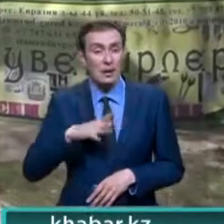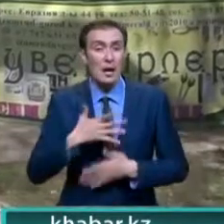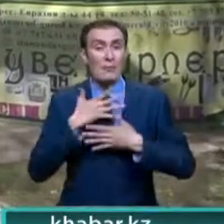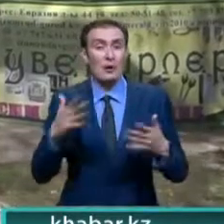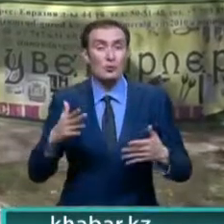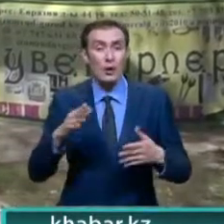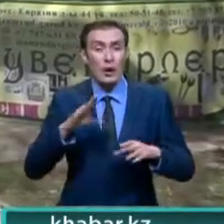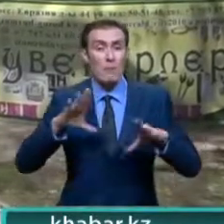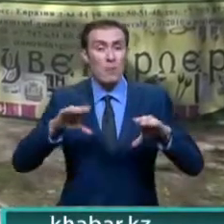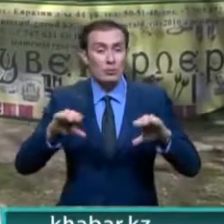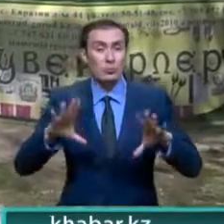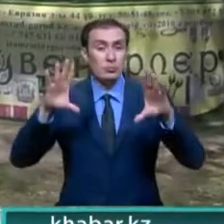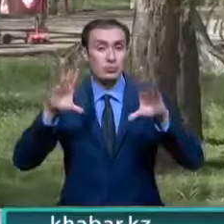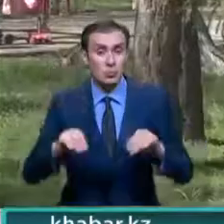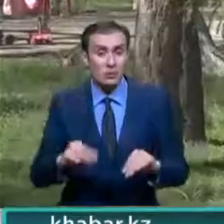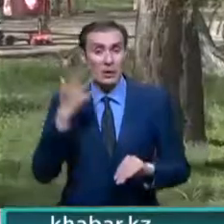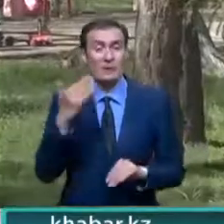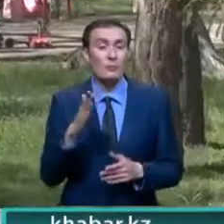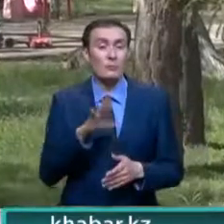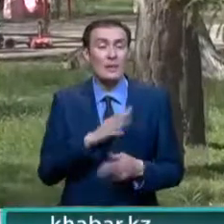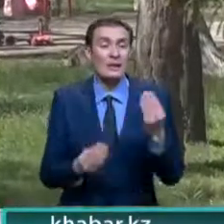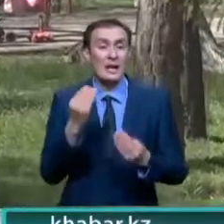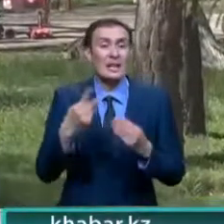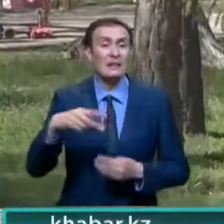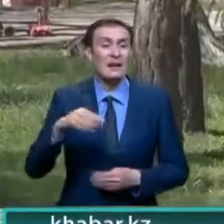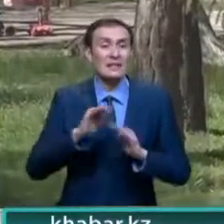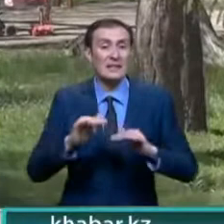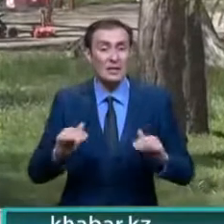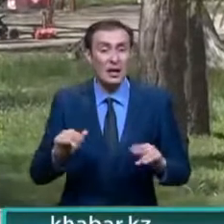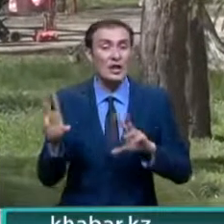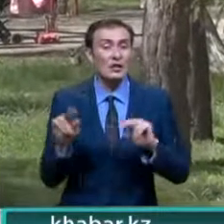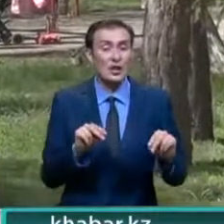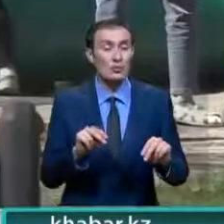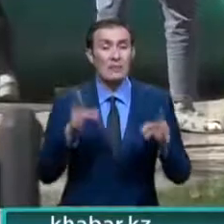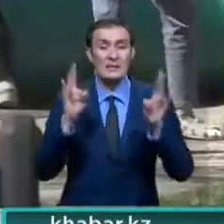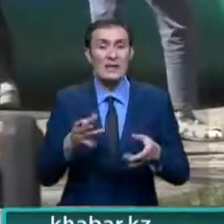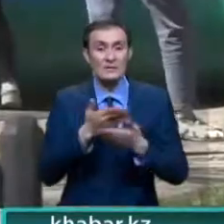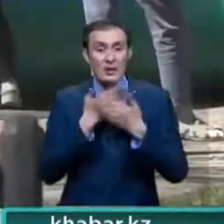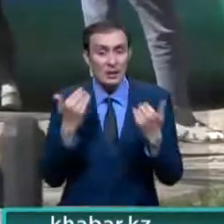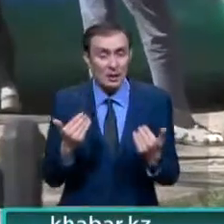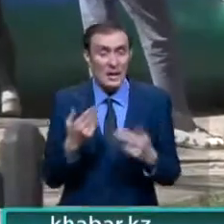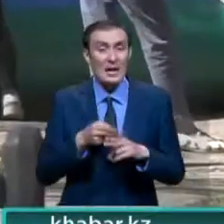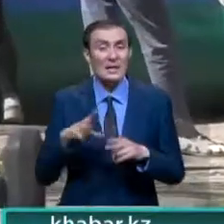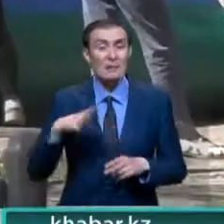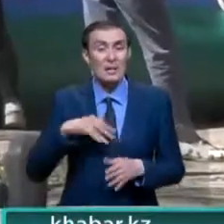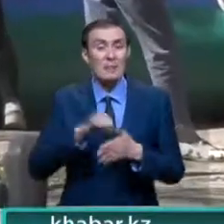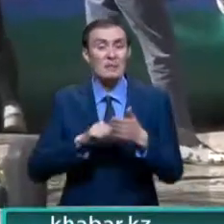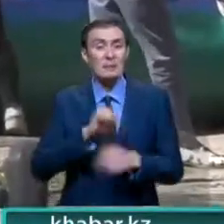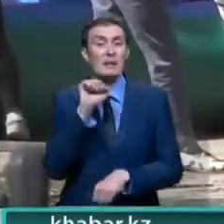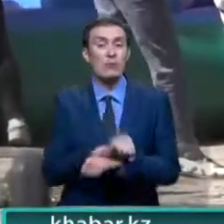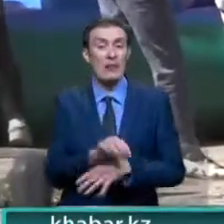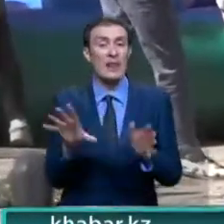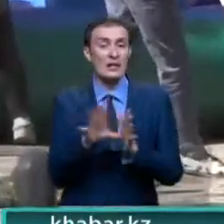Большой надувной батут сдулся, когда в нем находились около 20 детей. К счастью, никто не пострадал. Это произошло из-за перебоев